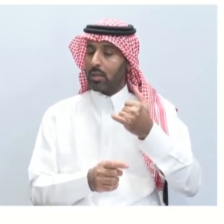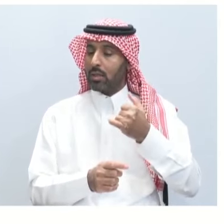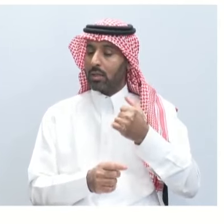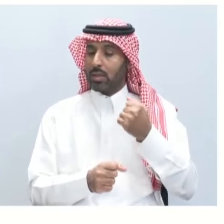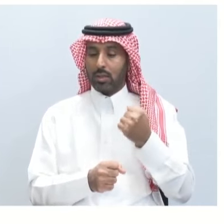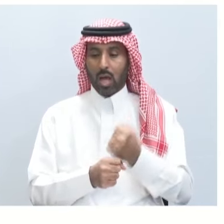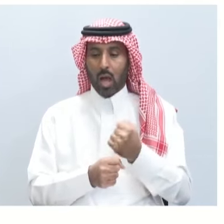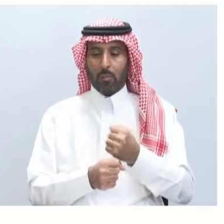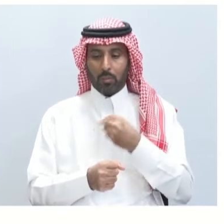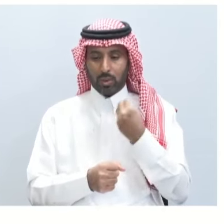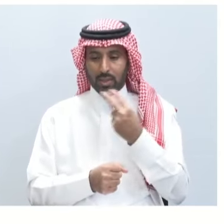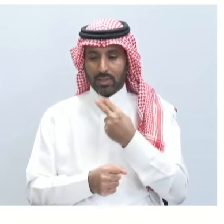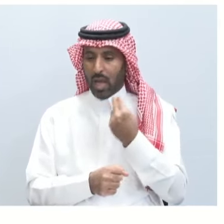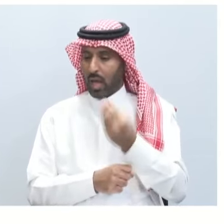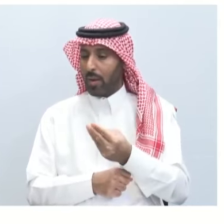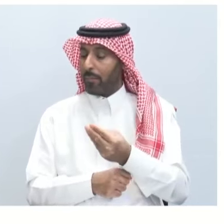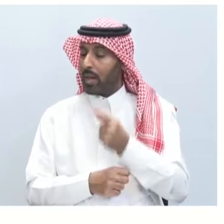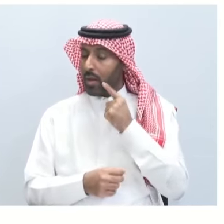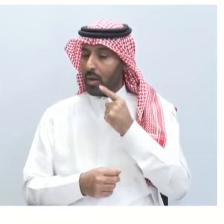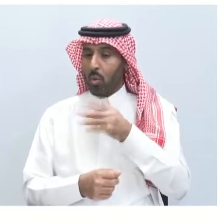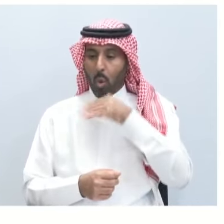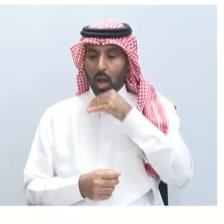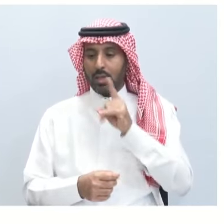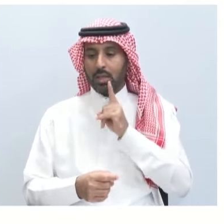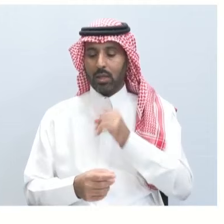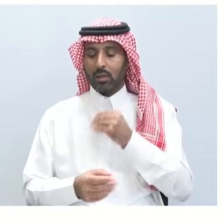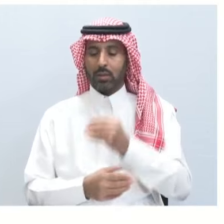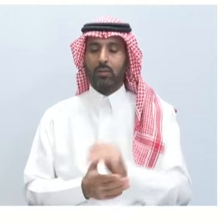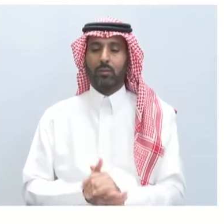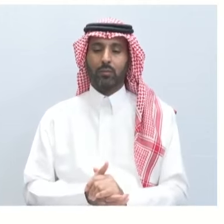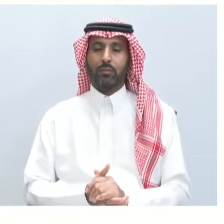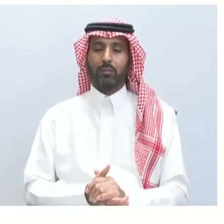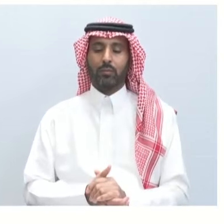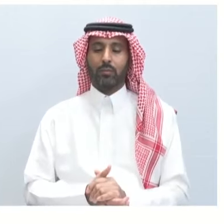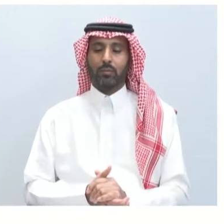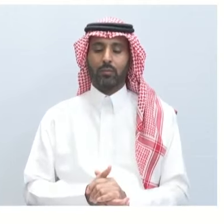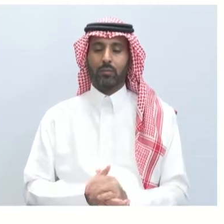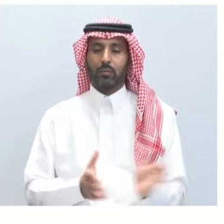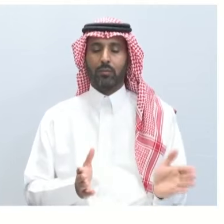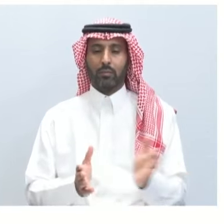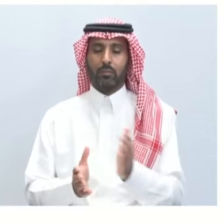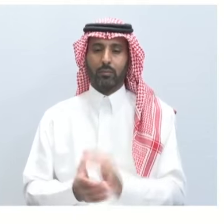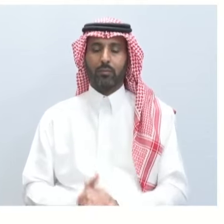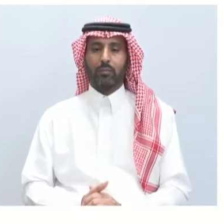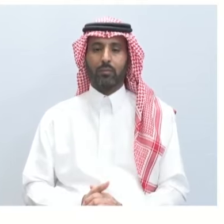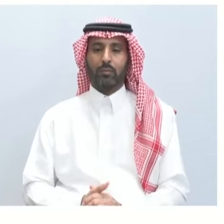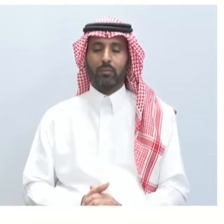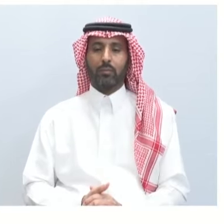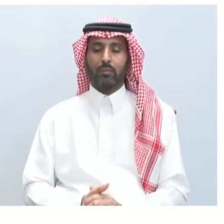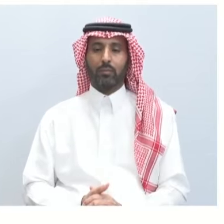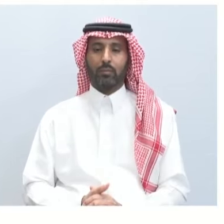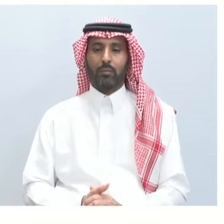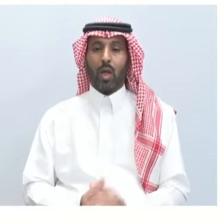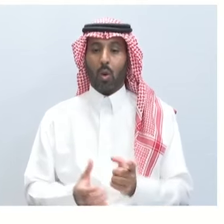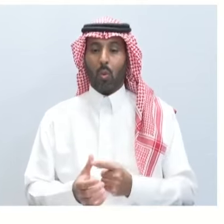اهميه الاحسان للوالدين فهذه العناصر التي سنسير باذن الله عليها في هذا الدرس فنبدو